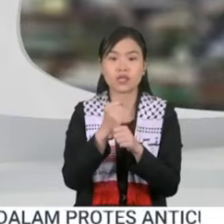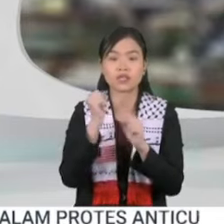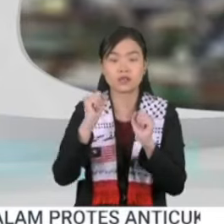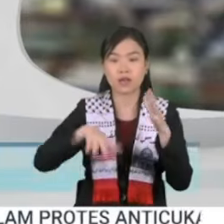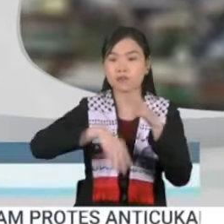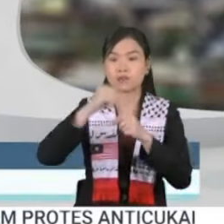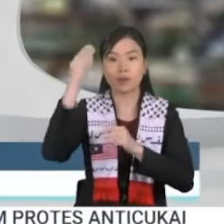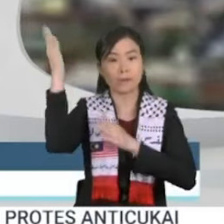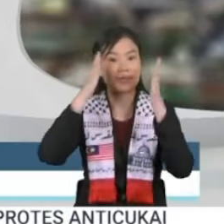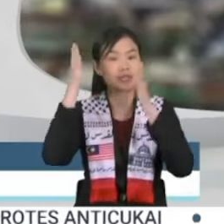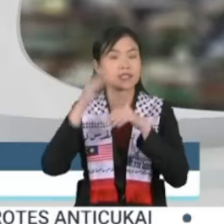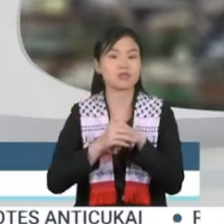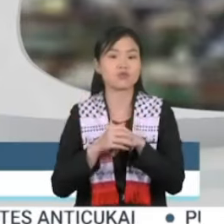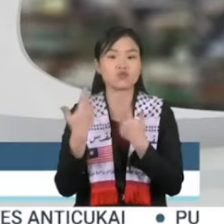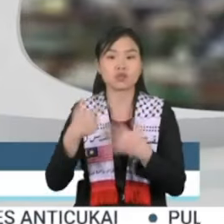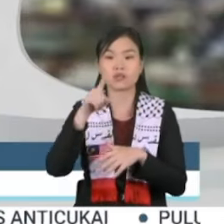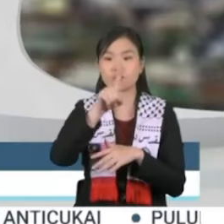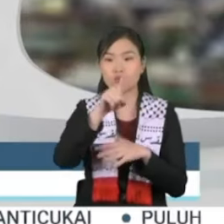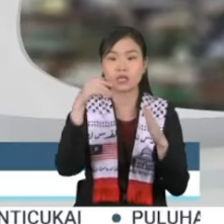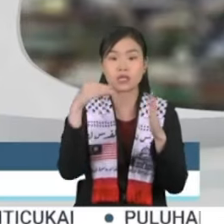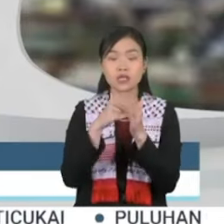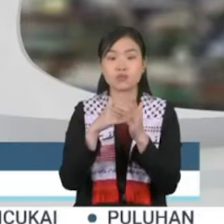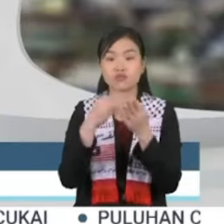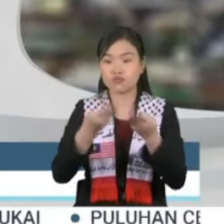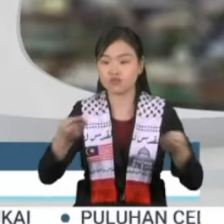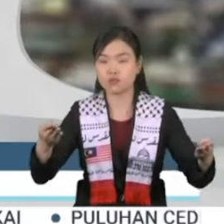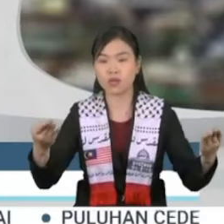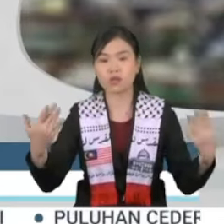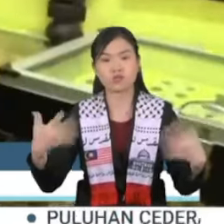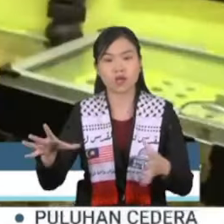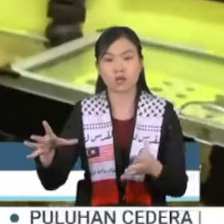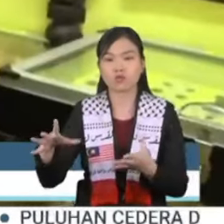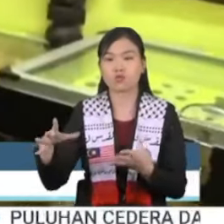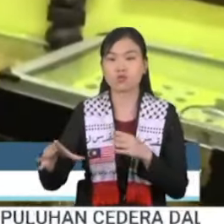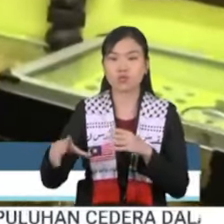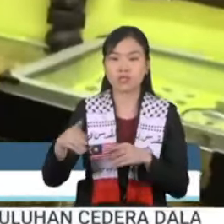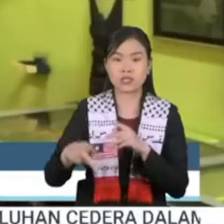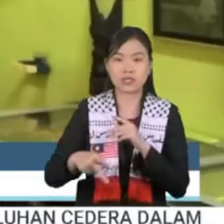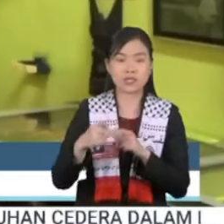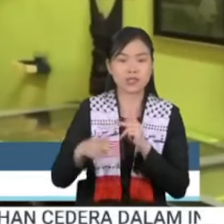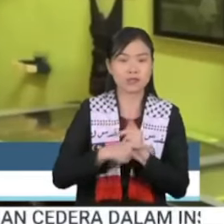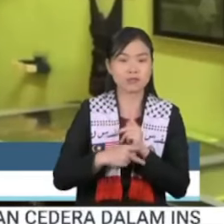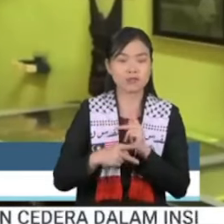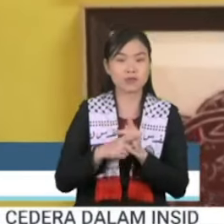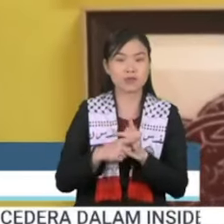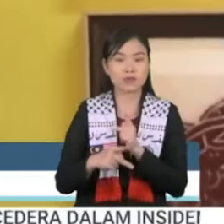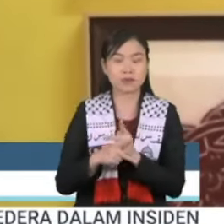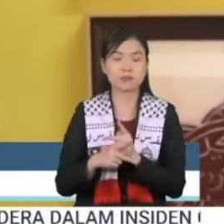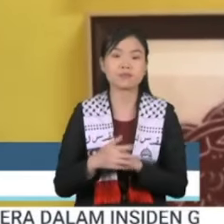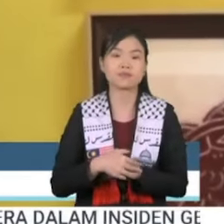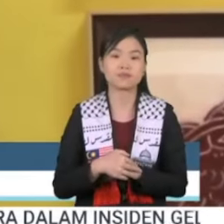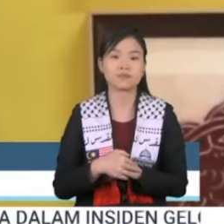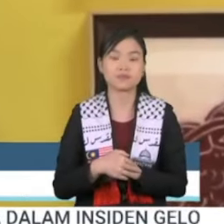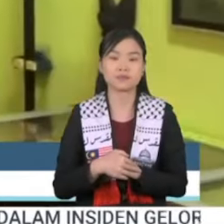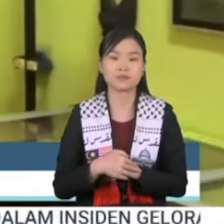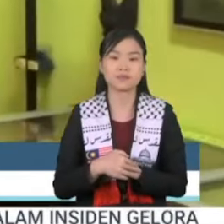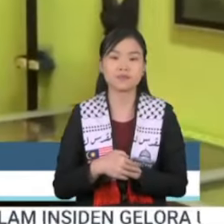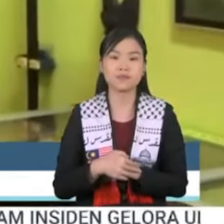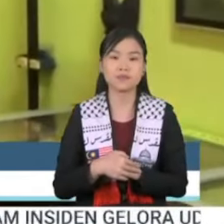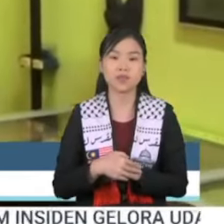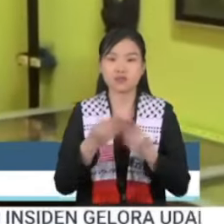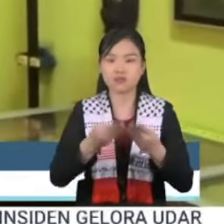negara. Setakat ini, lebih 1,000 barangan Melayu lama menjadi koleksinya. Pedang, keris tombak, mata wang Kesultanan Melayu,